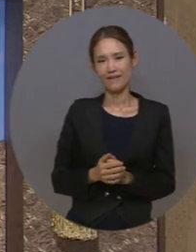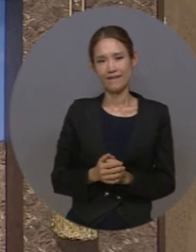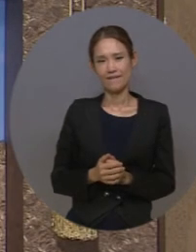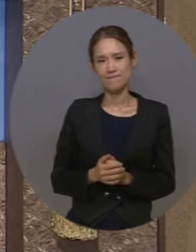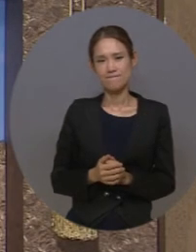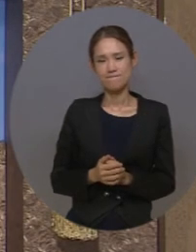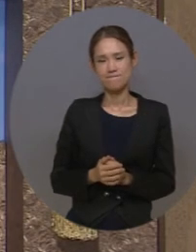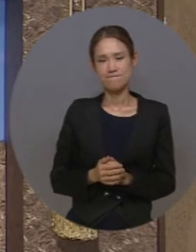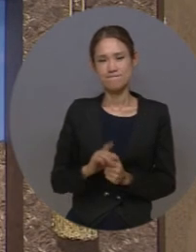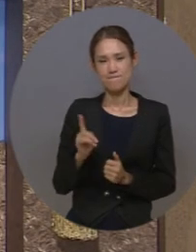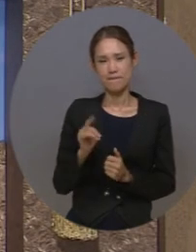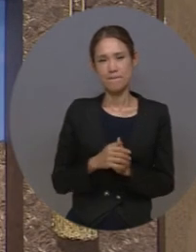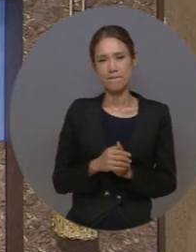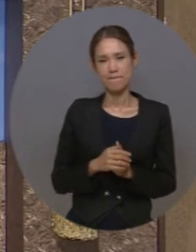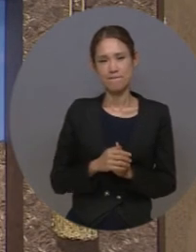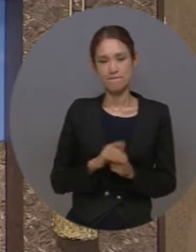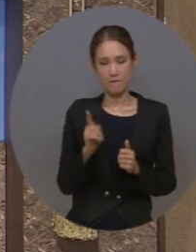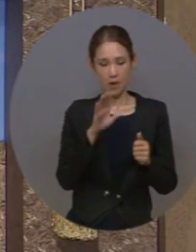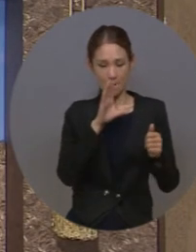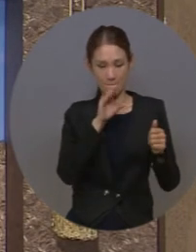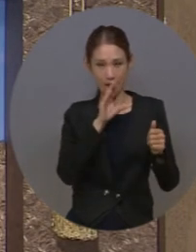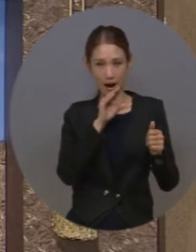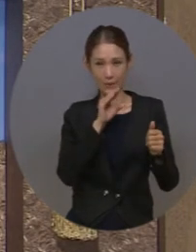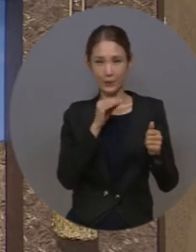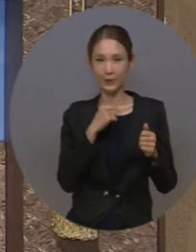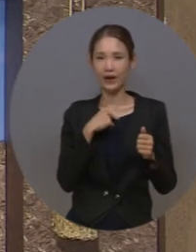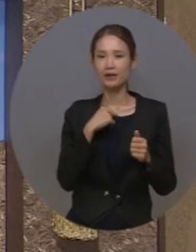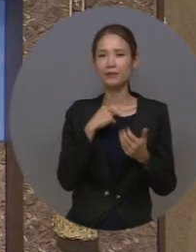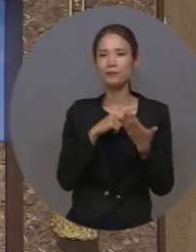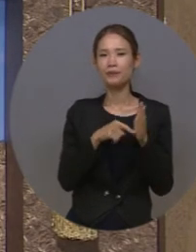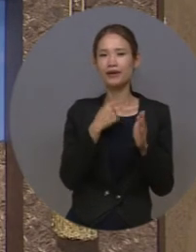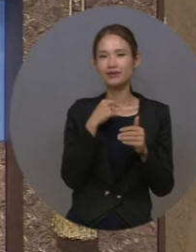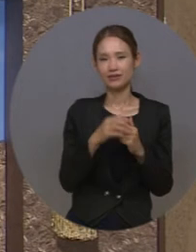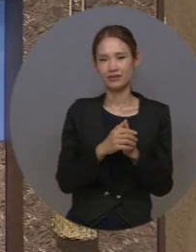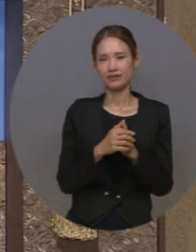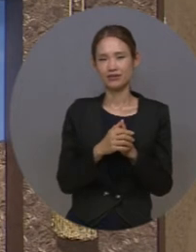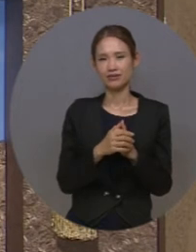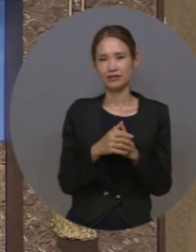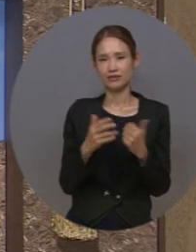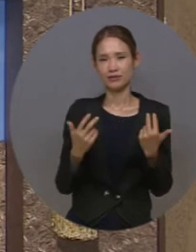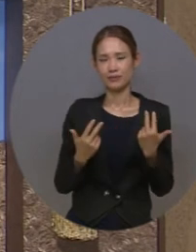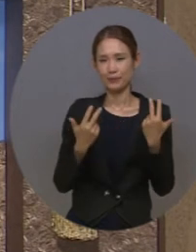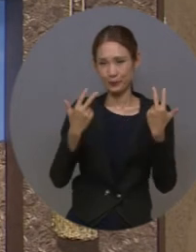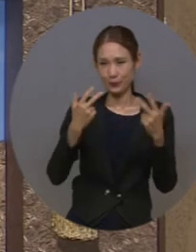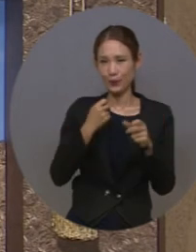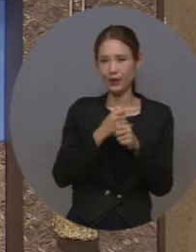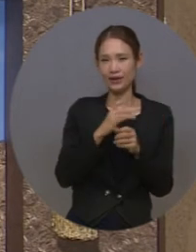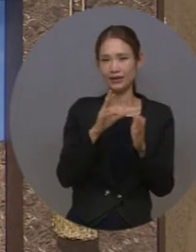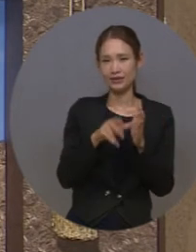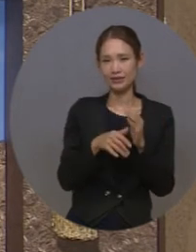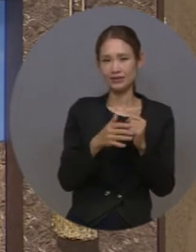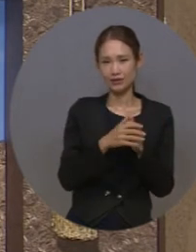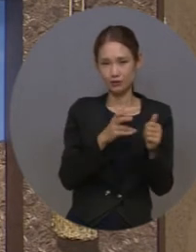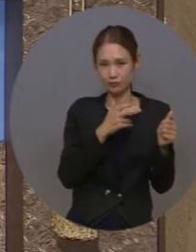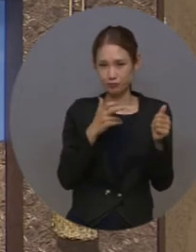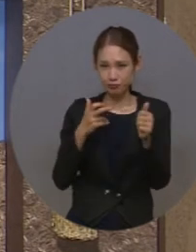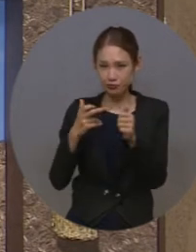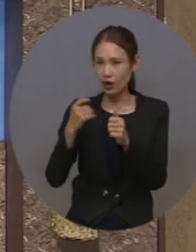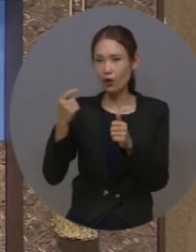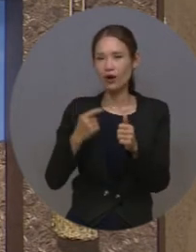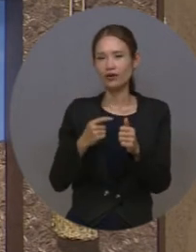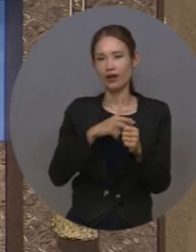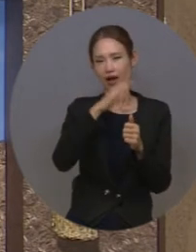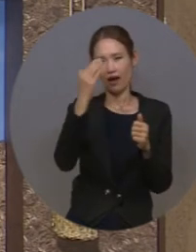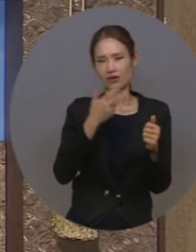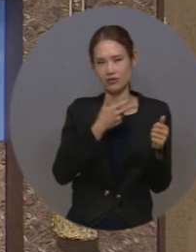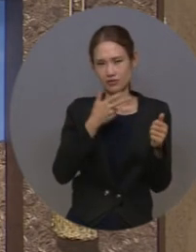뭐 한 큰 중앙 방송에서 이게 나왔어요. 이게 이제 우리가 봉사할 때 직접 나오셔가지고 네. 다